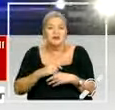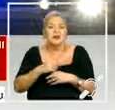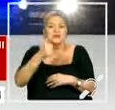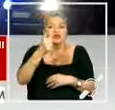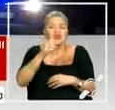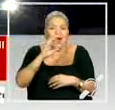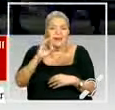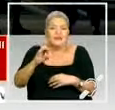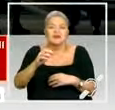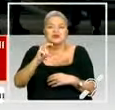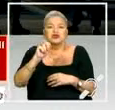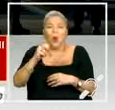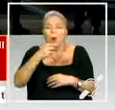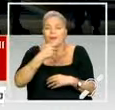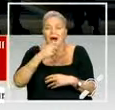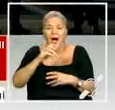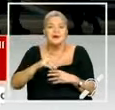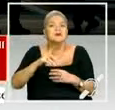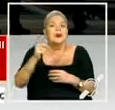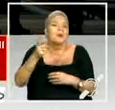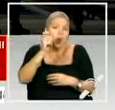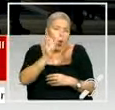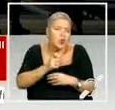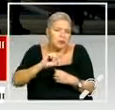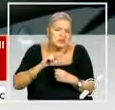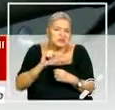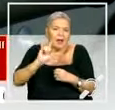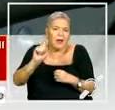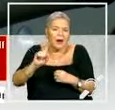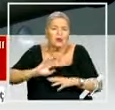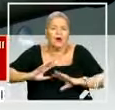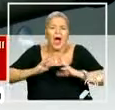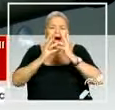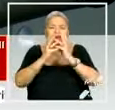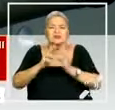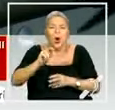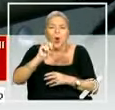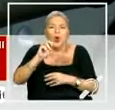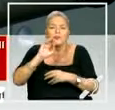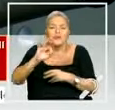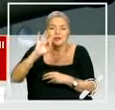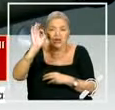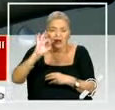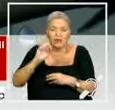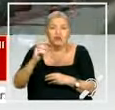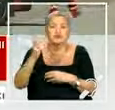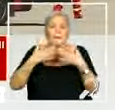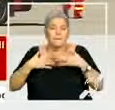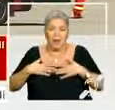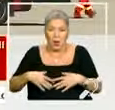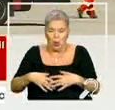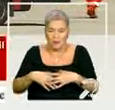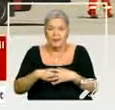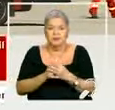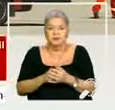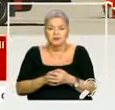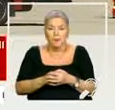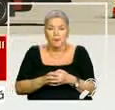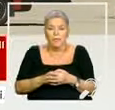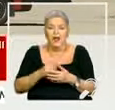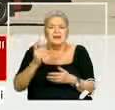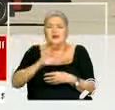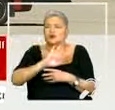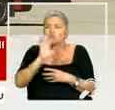aproximativ 68 de ani care are arsuri pe 80% din suprafața corpului. Dintre